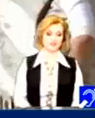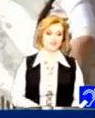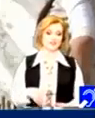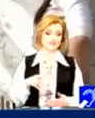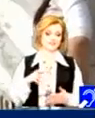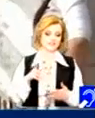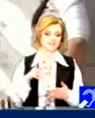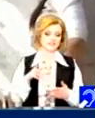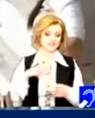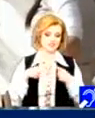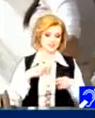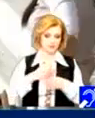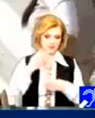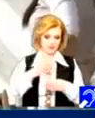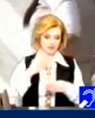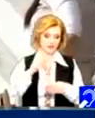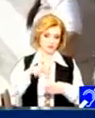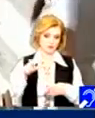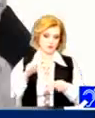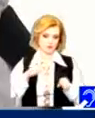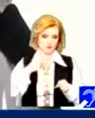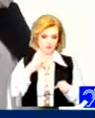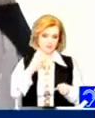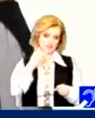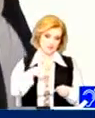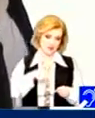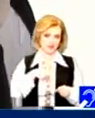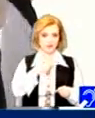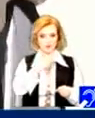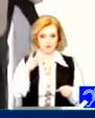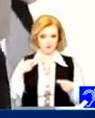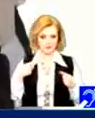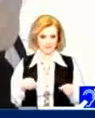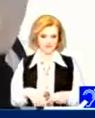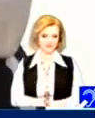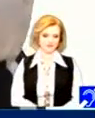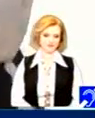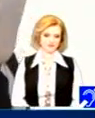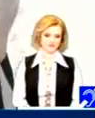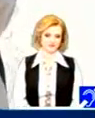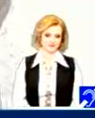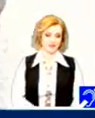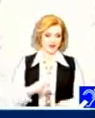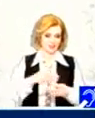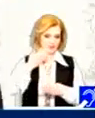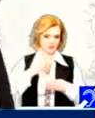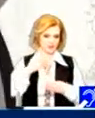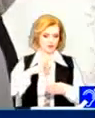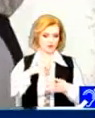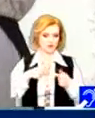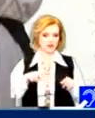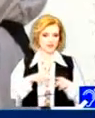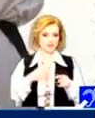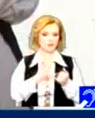omenești, anume prin prisma unor personaje frumoase. Festivalul este și o rampă de lansare pentru tinerii actori. Teatrul Studio Debut